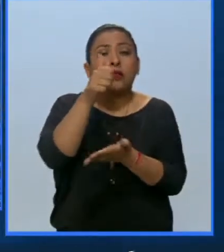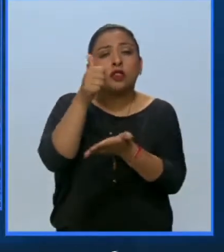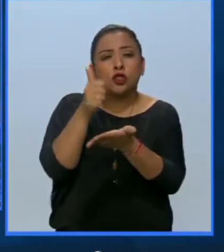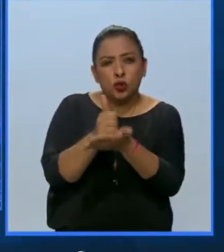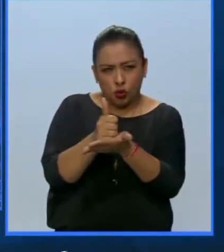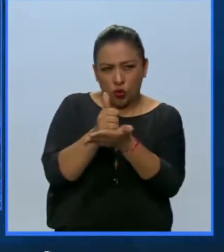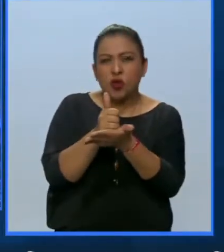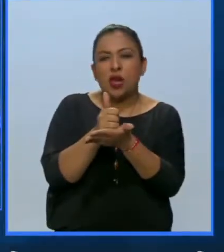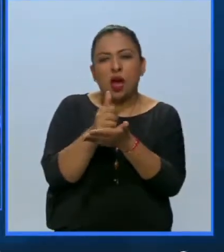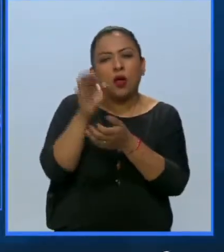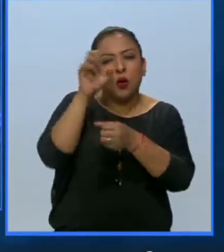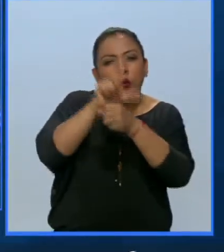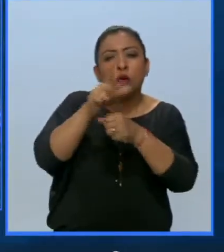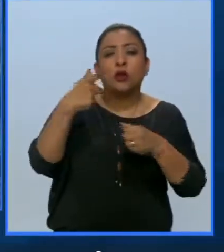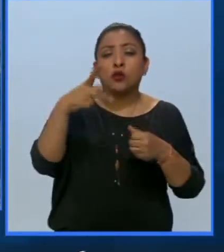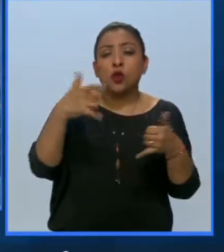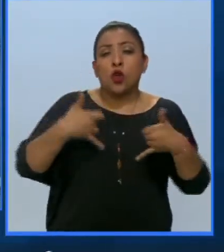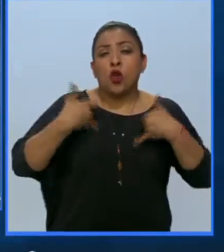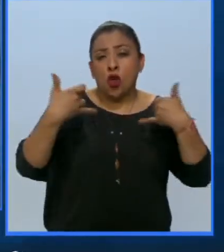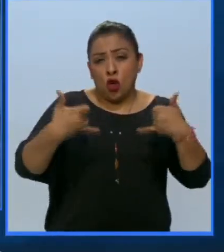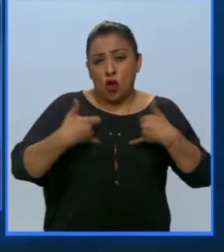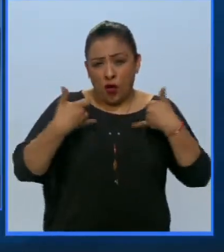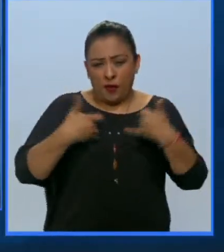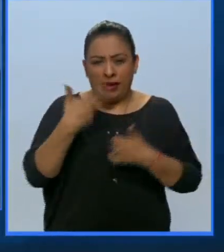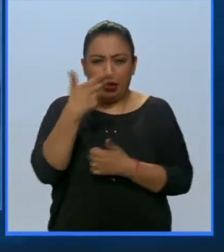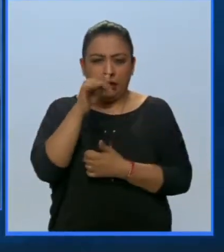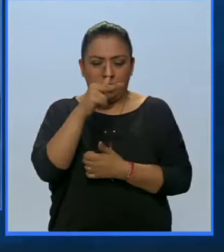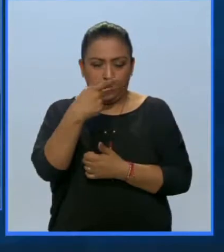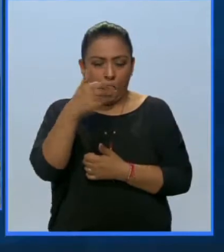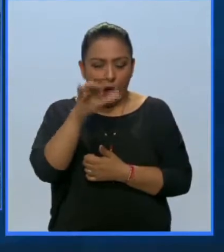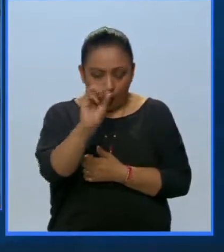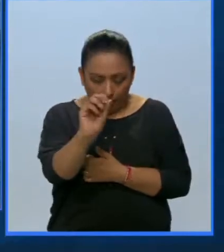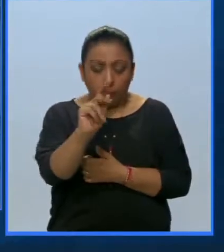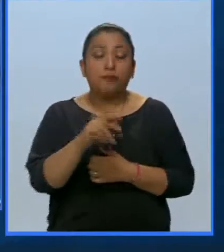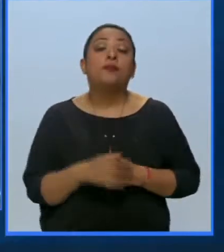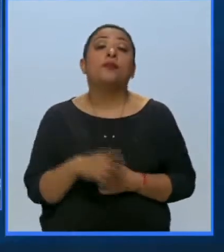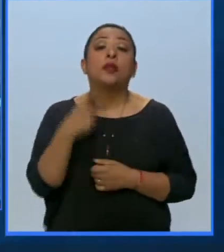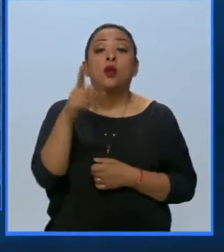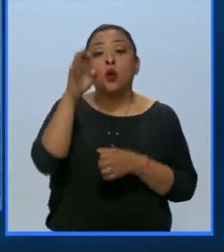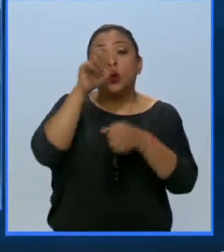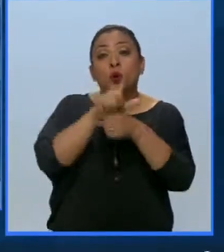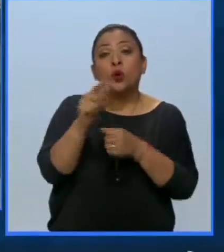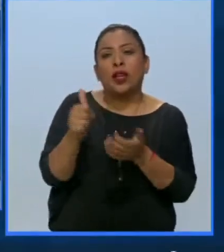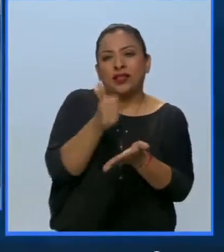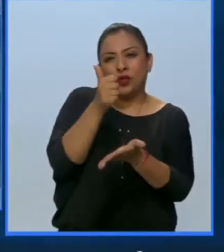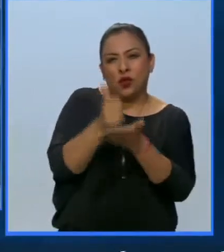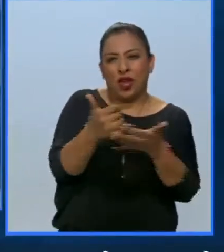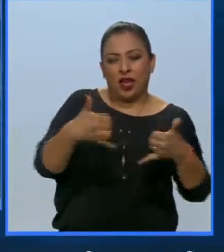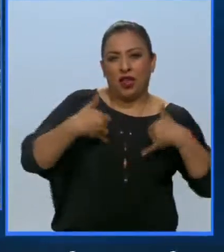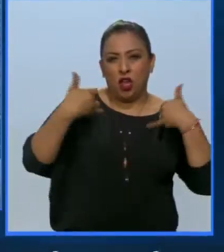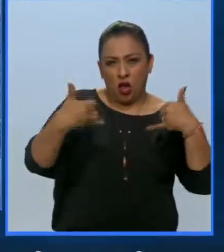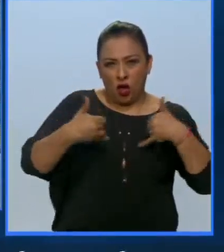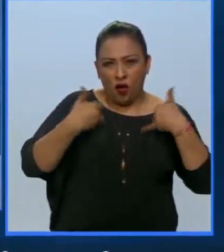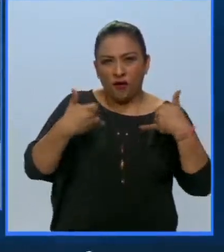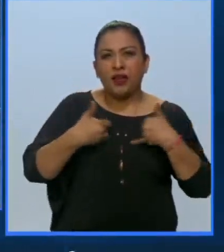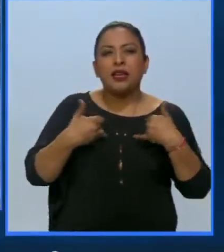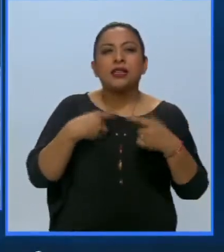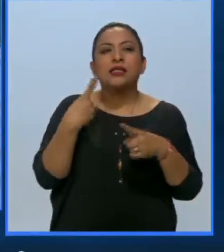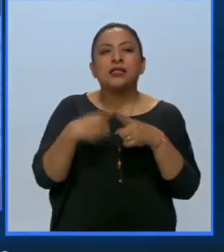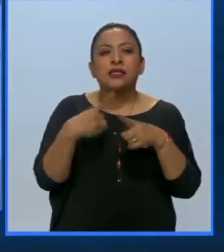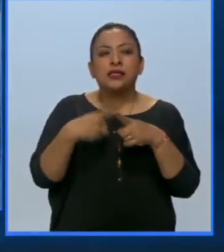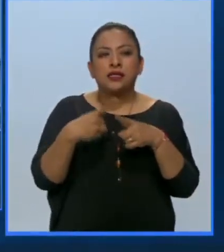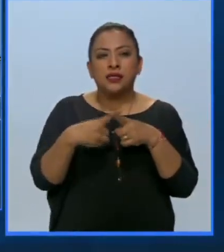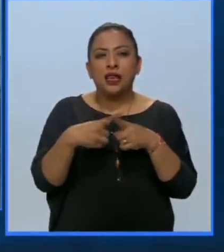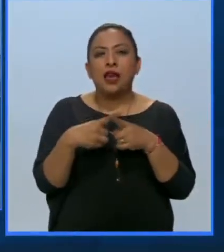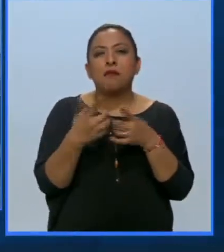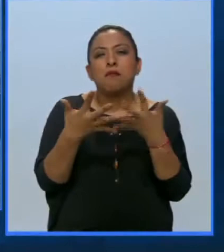francophone. Mais dans la culture, les jeunes, dans la culture hip-hop, dans la culture urbaine de la rue, les gens parlent un franglais, c'est-à-dire que